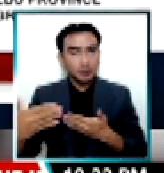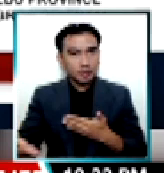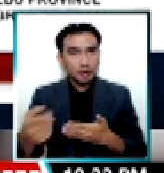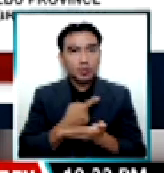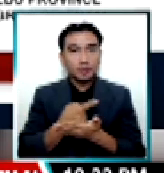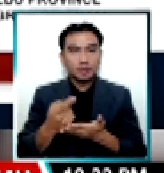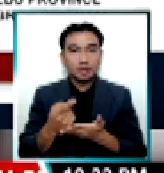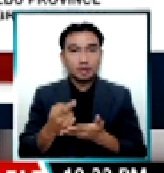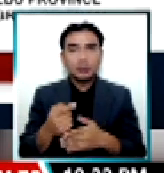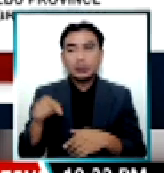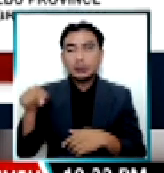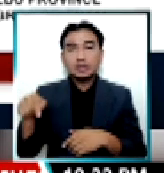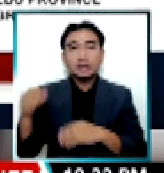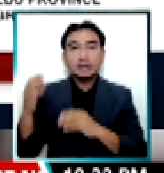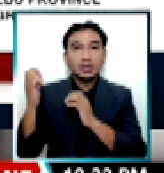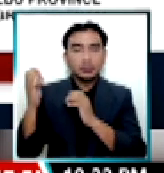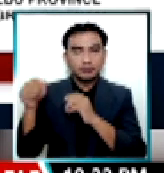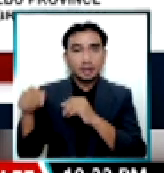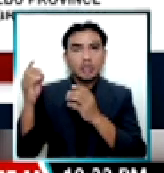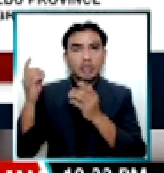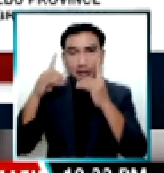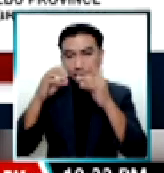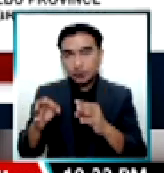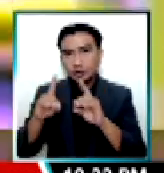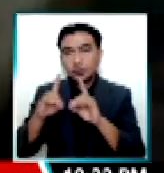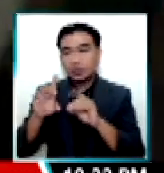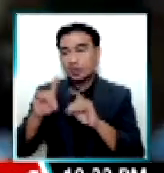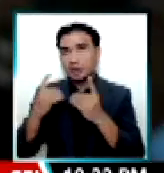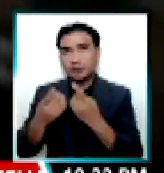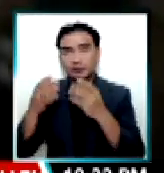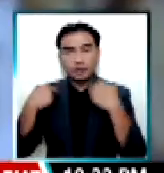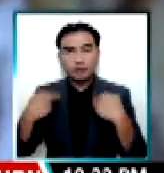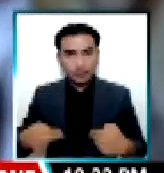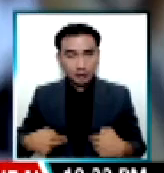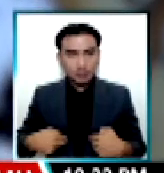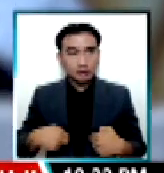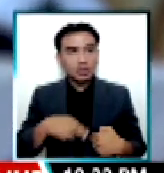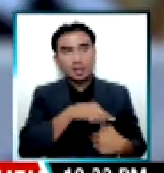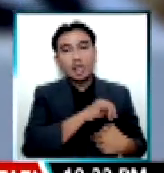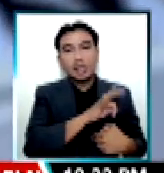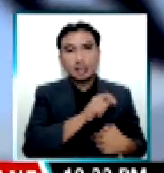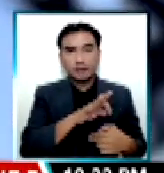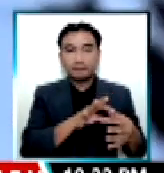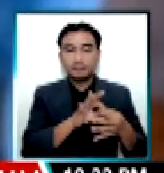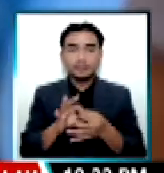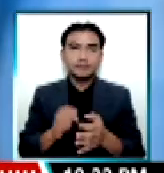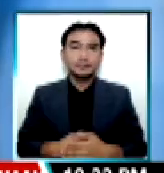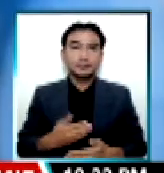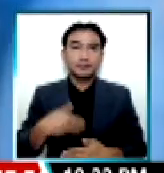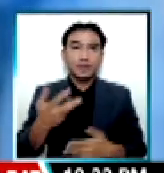ng Department of Health at ng Interagency Task Force. Sa kabila ng pagtaas ng kaso, nananatili pa namang mababa ang